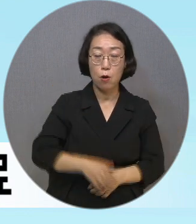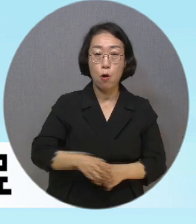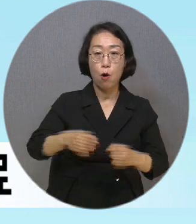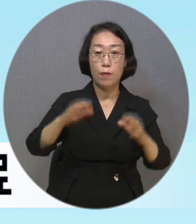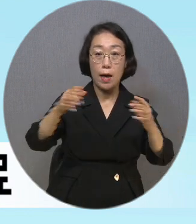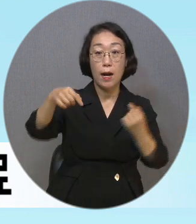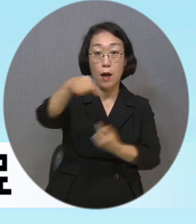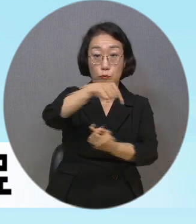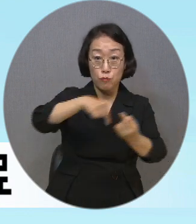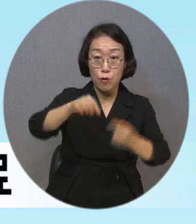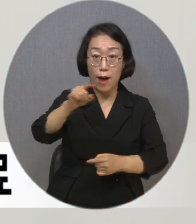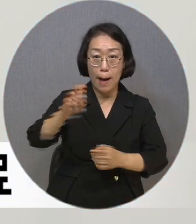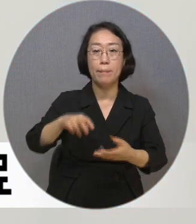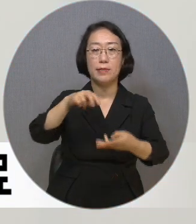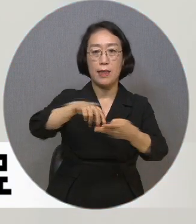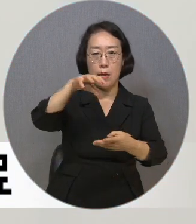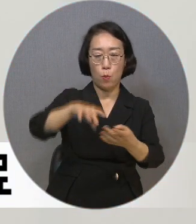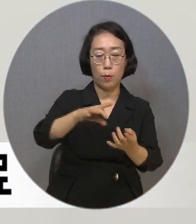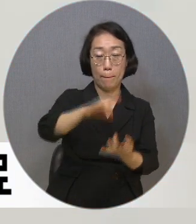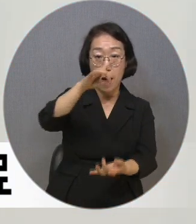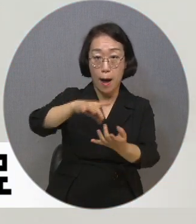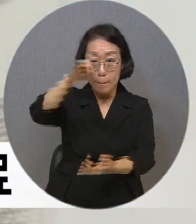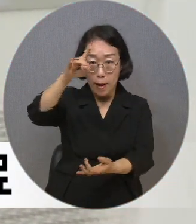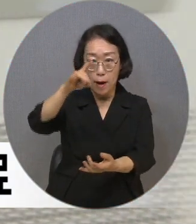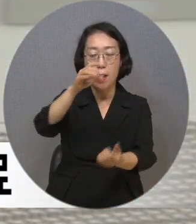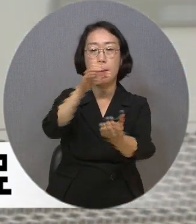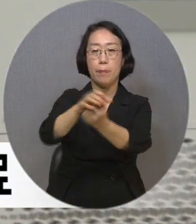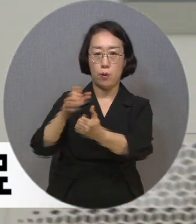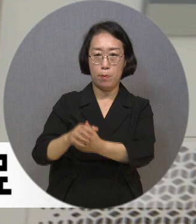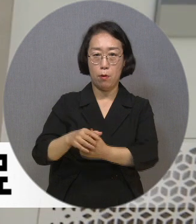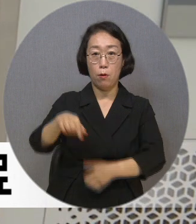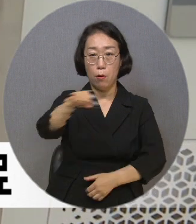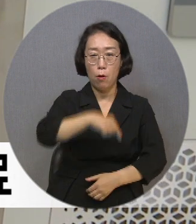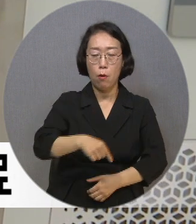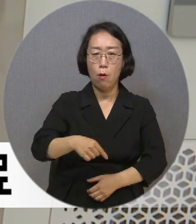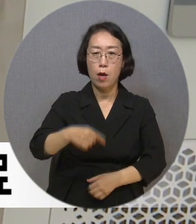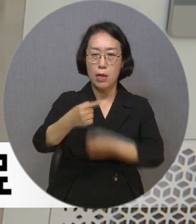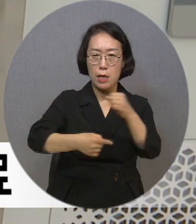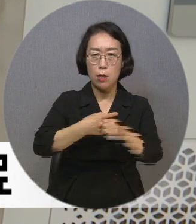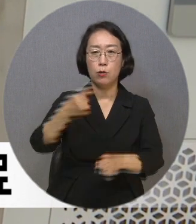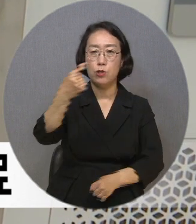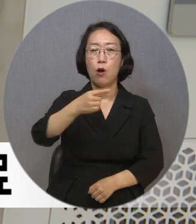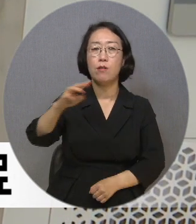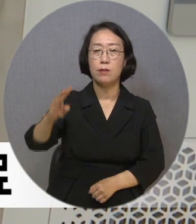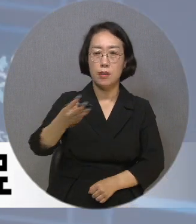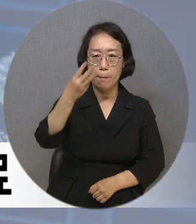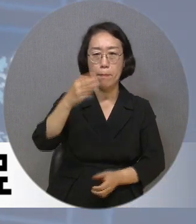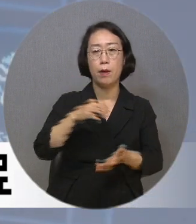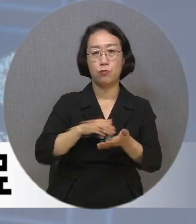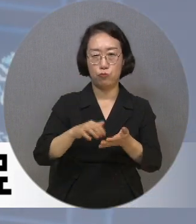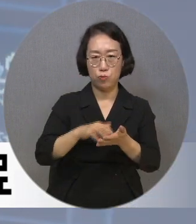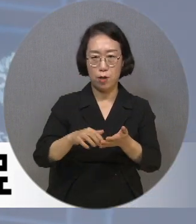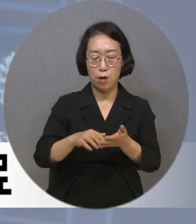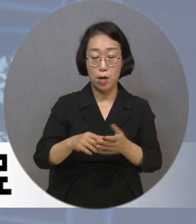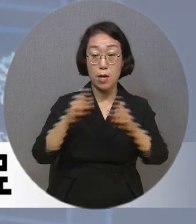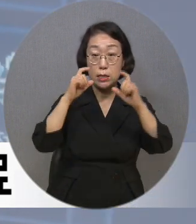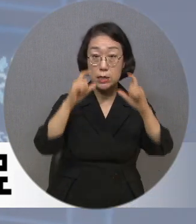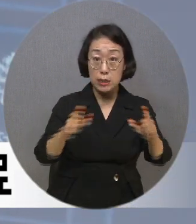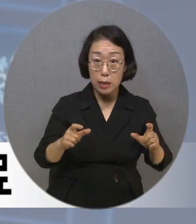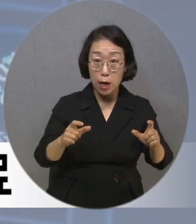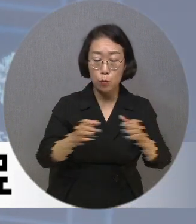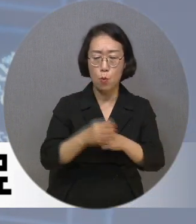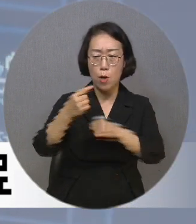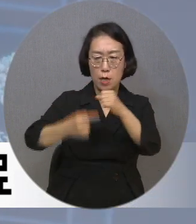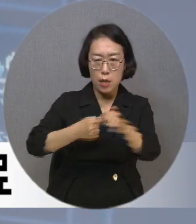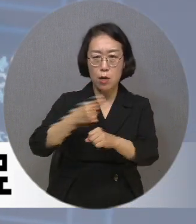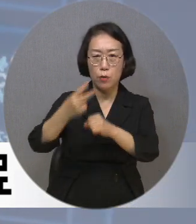국립암센터가 선정됐습니다. 소아암은 한 해 1,300명 정도가 신규 발생하고 있으며 진단 후 완치까지